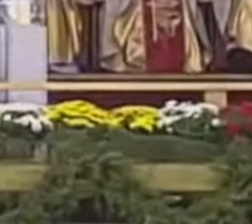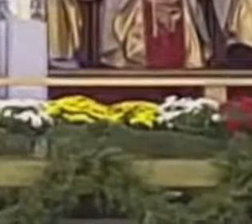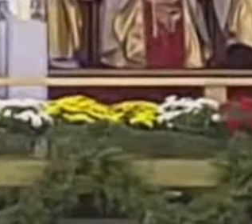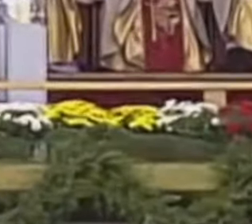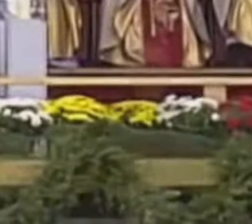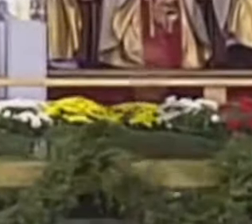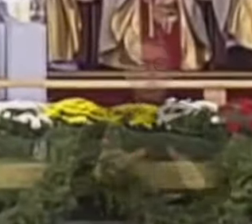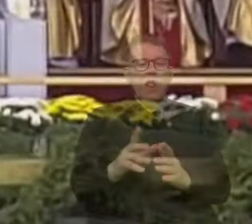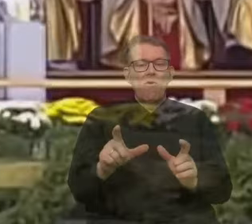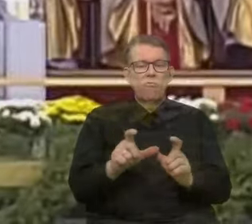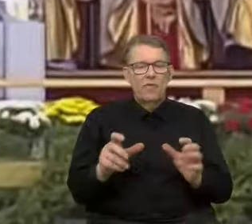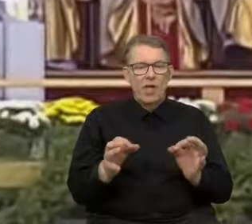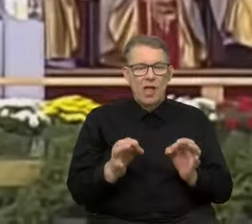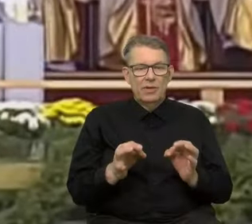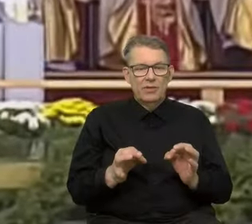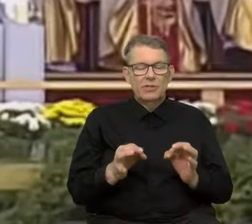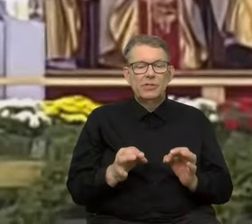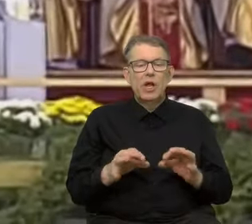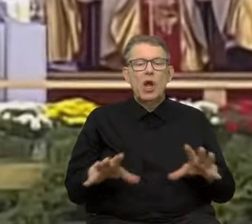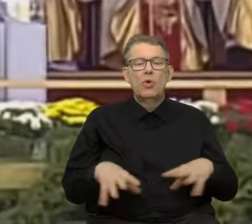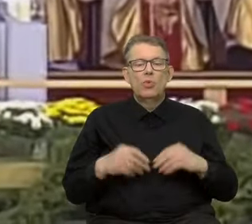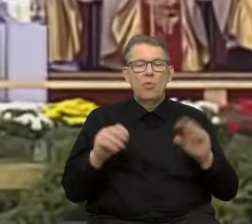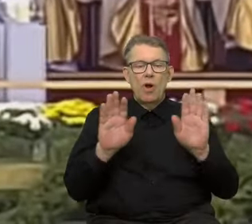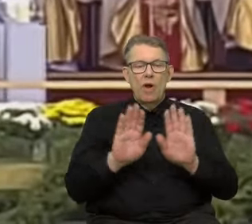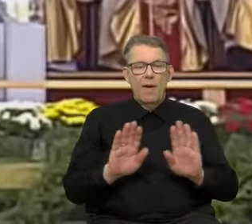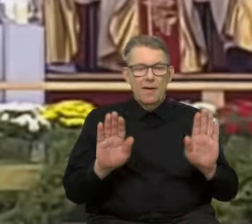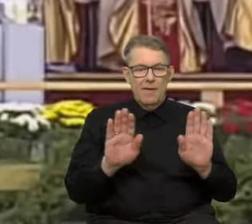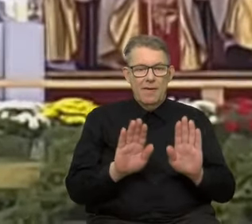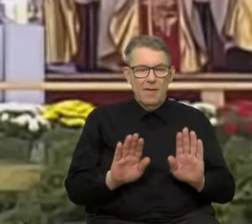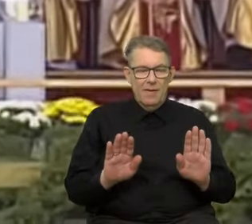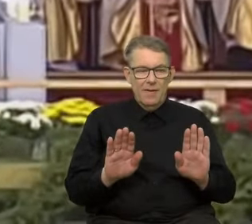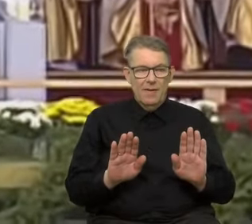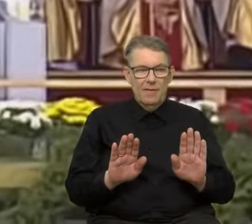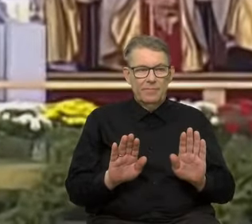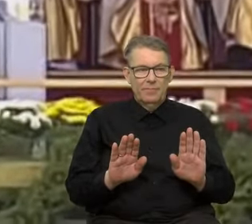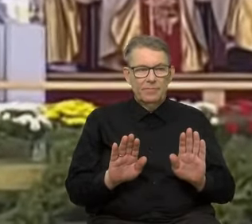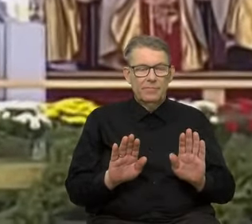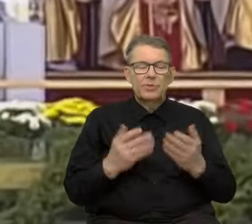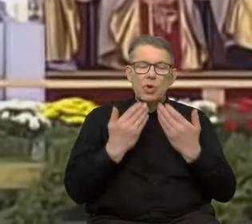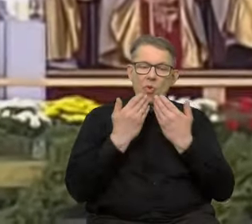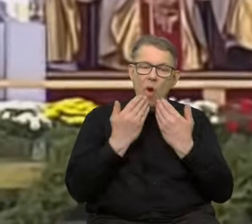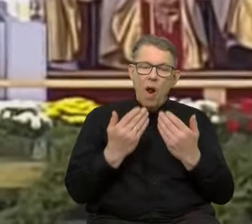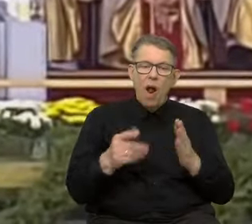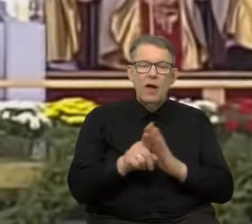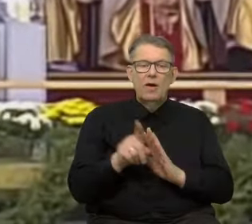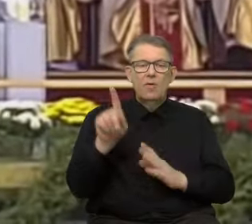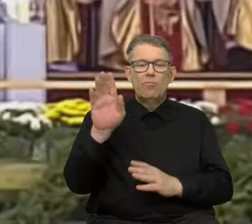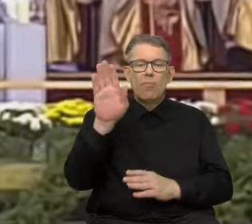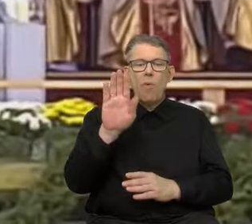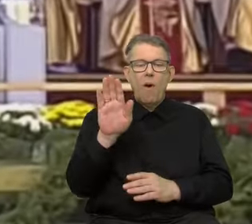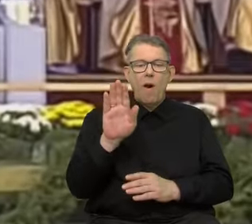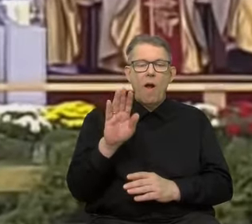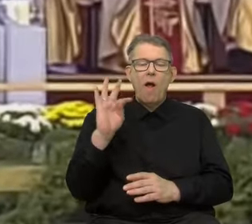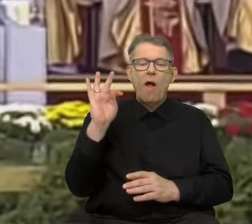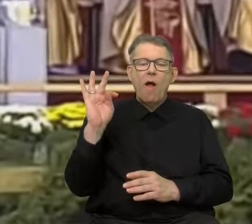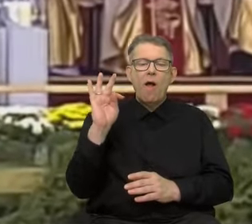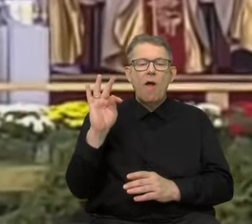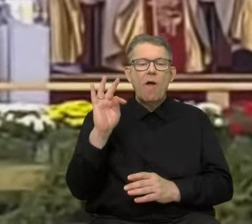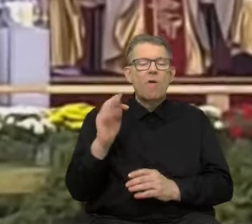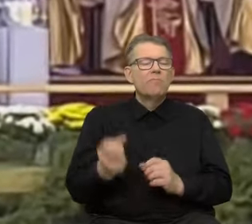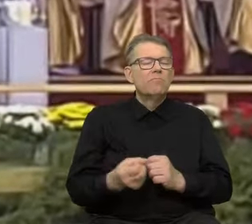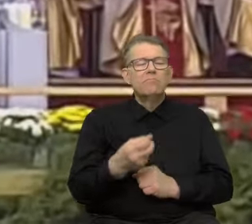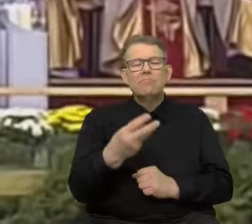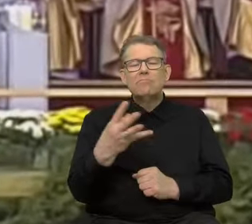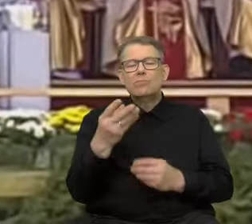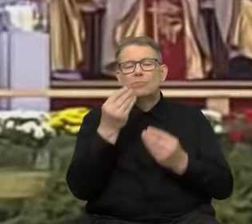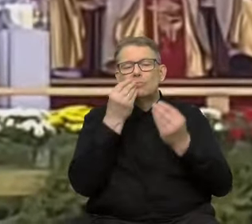podczas dzisiejszej celebracji eucharystycznej dziękujemy Bogu za Jego niezliczone dary.